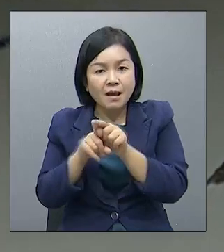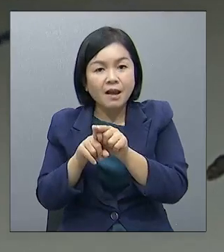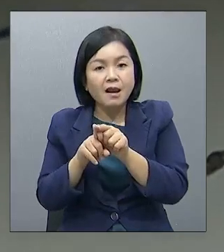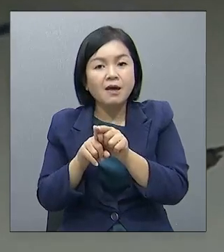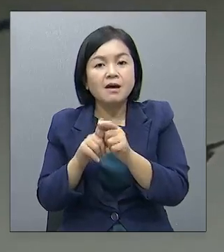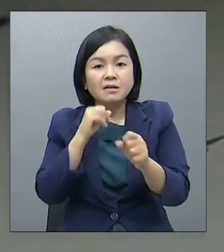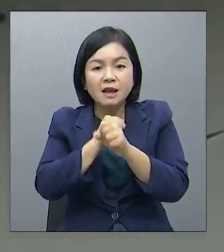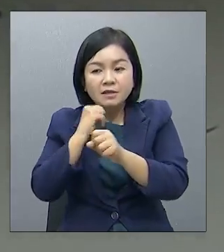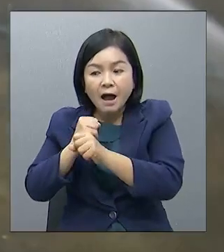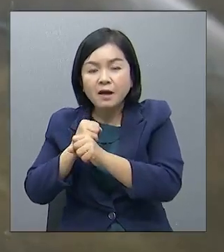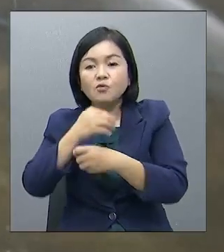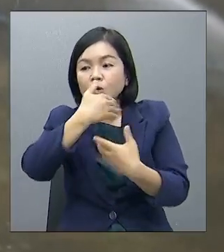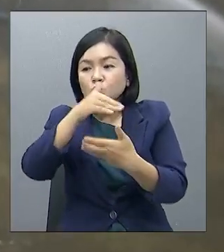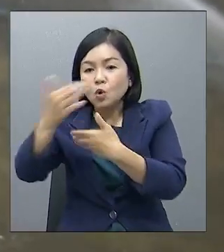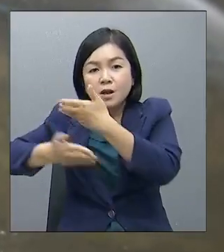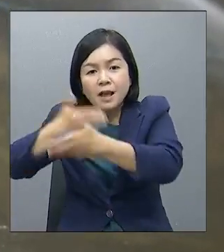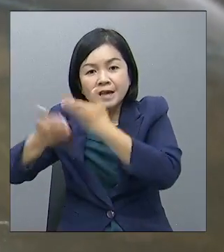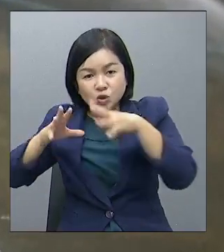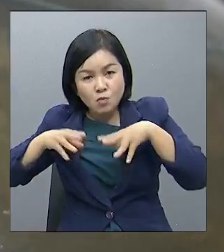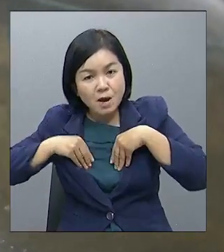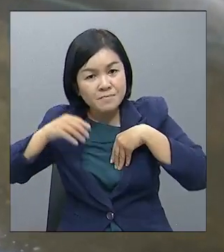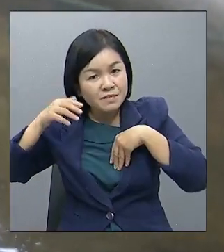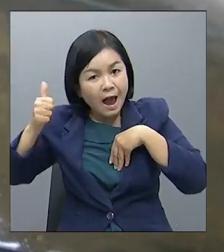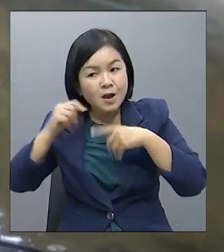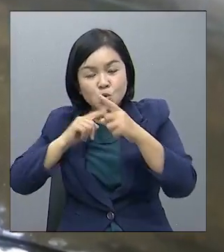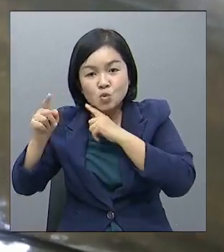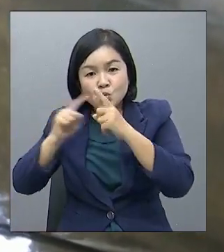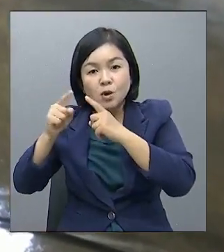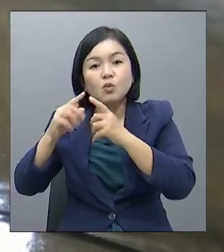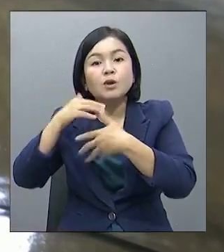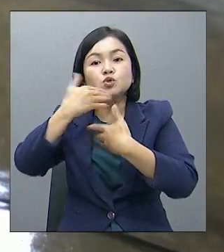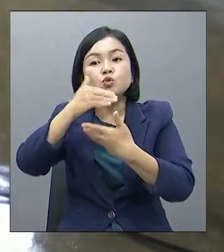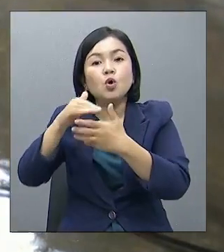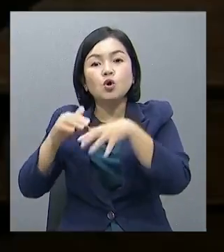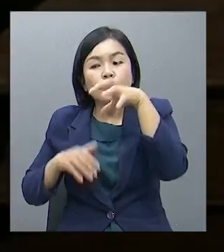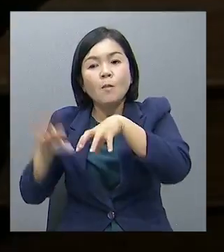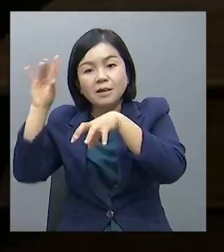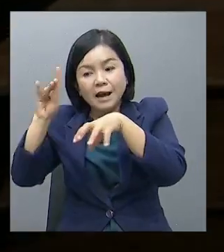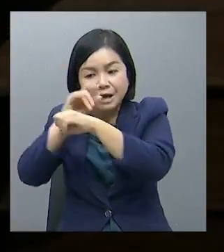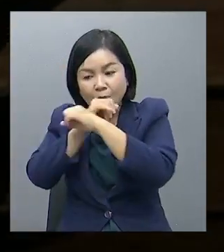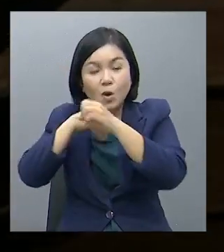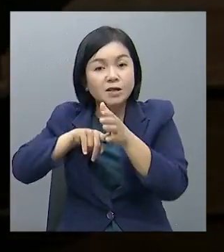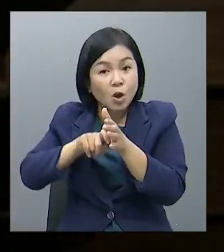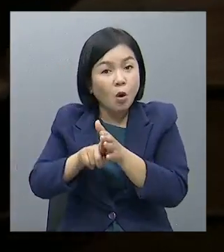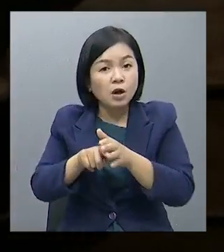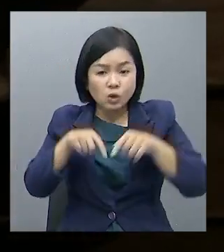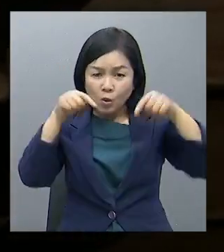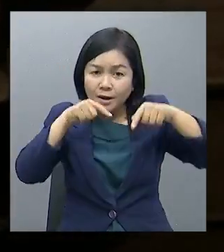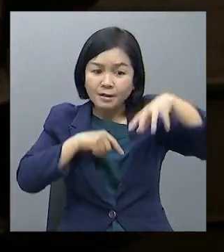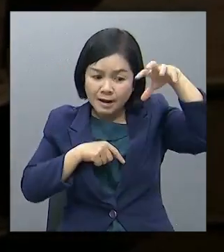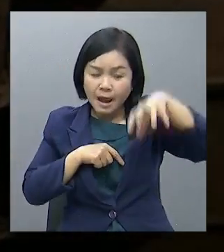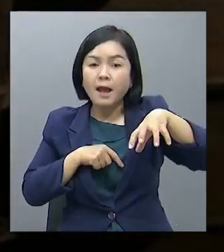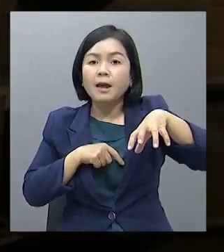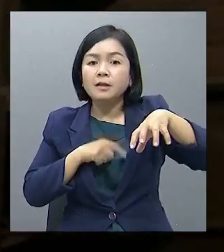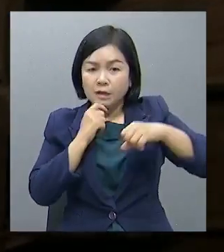ผลิตที่ยอมรับได้ผลผลิตที่เราคุยกับทางกรมปศุสัตว์มกช.กรมอุทยานว่าเนี่ยคือผลิตผล